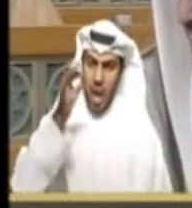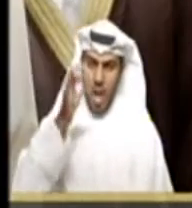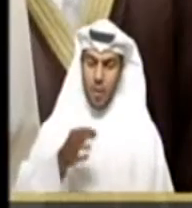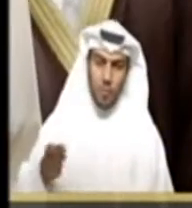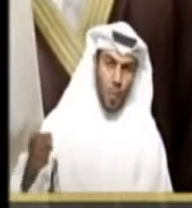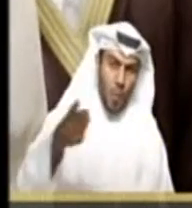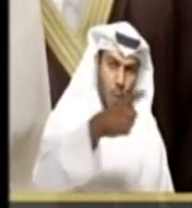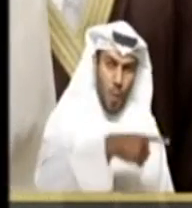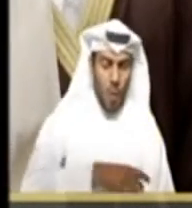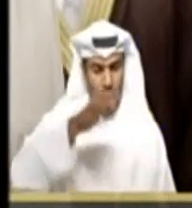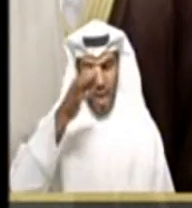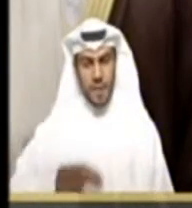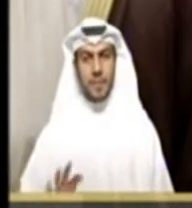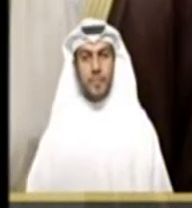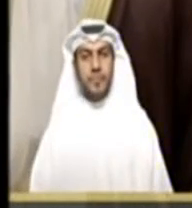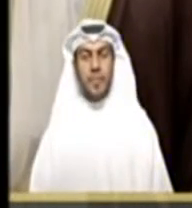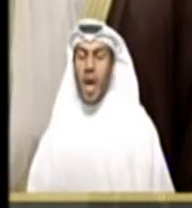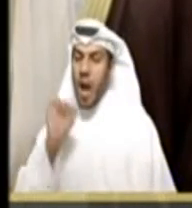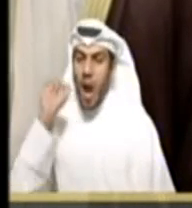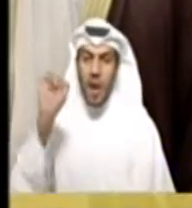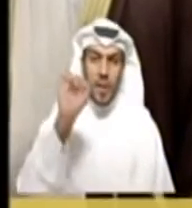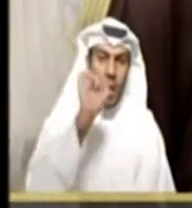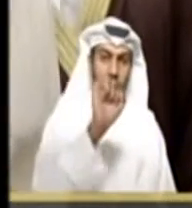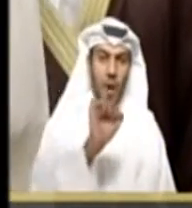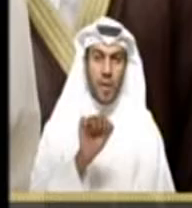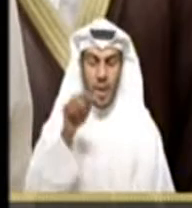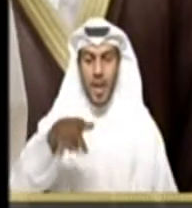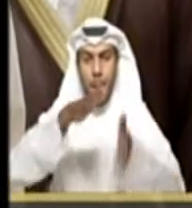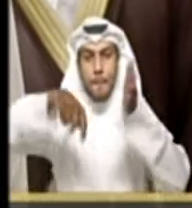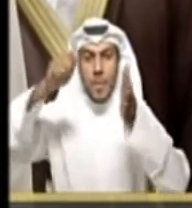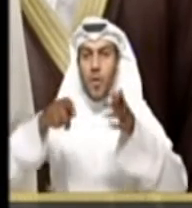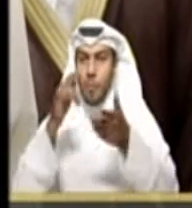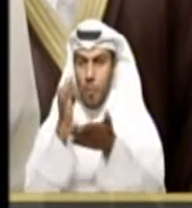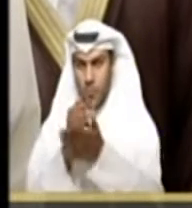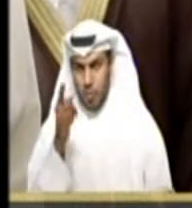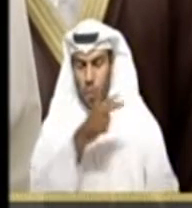جميعا وعلى وجه الخصوص أنتم في مجلس الأمة